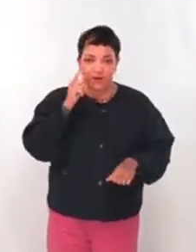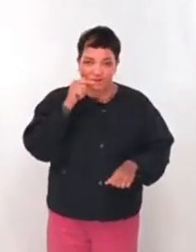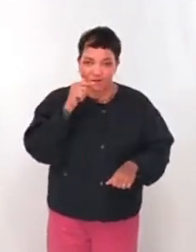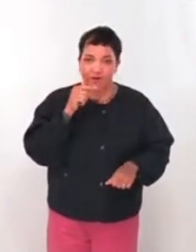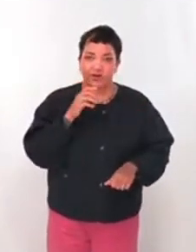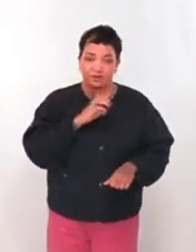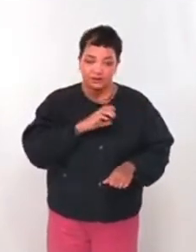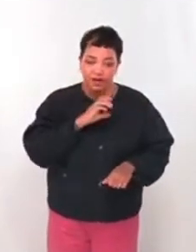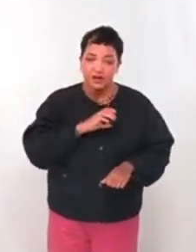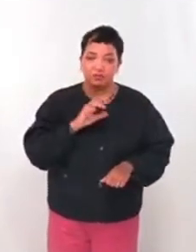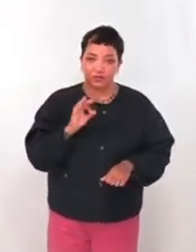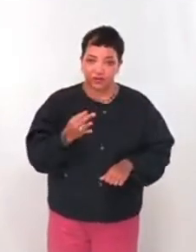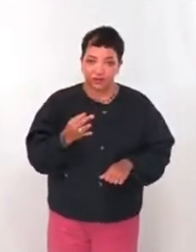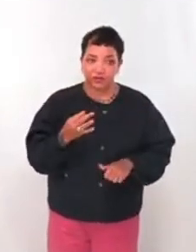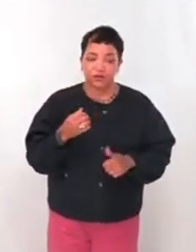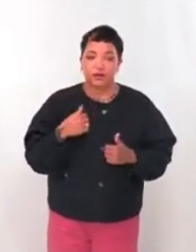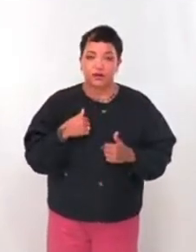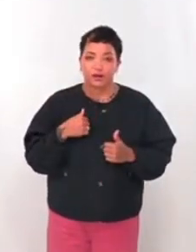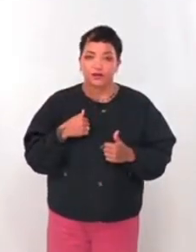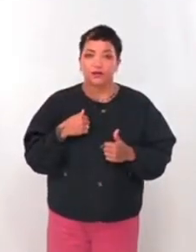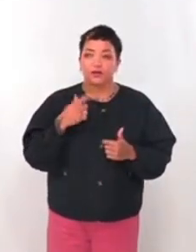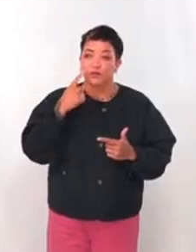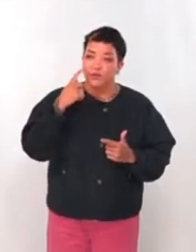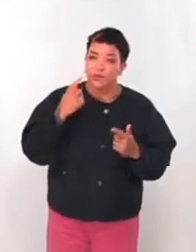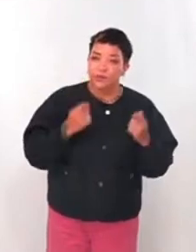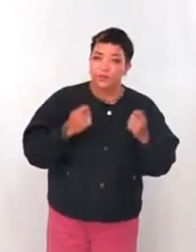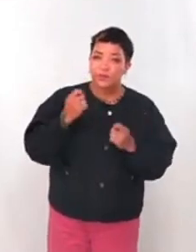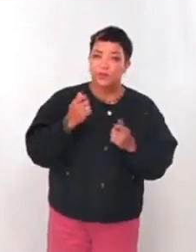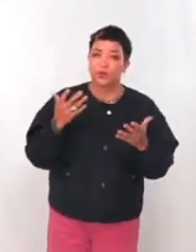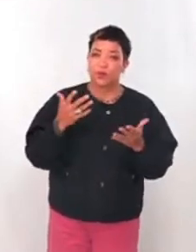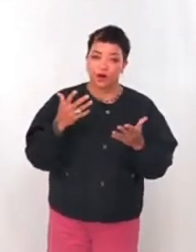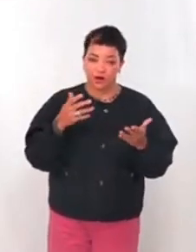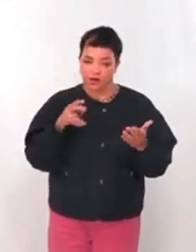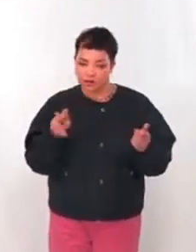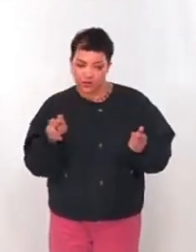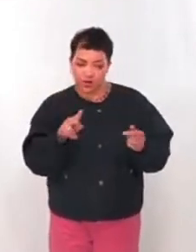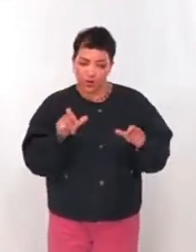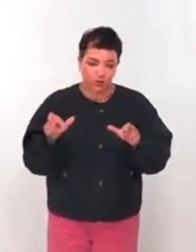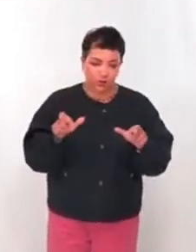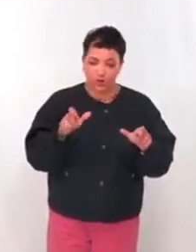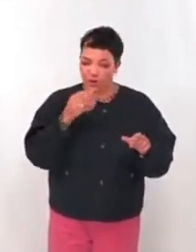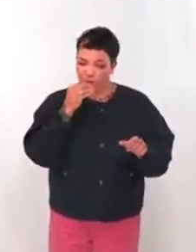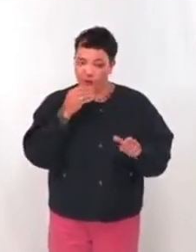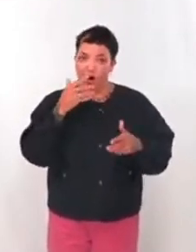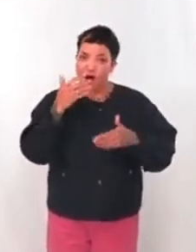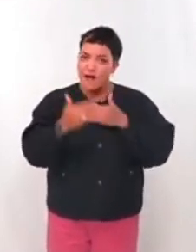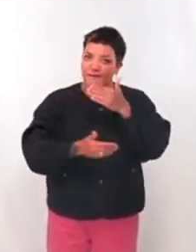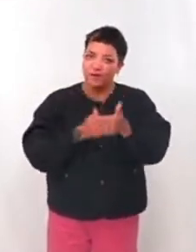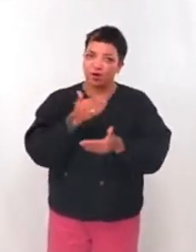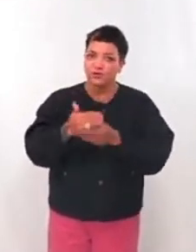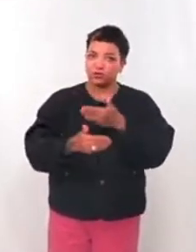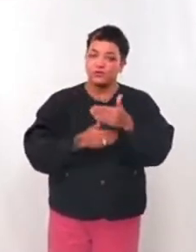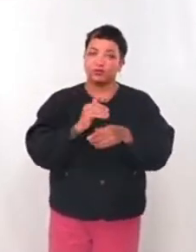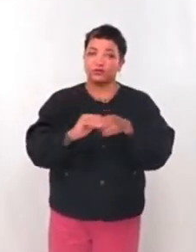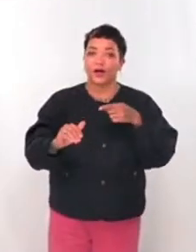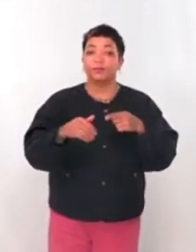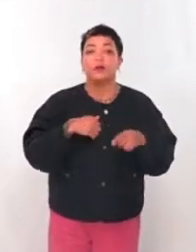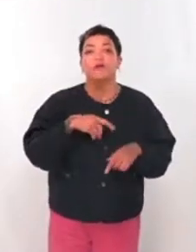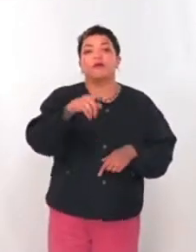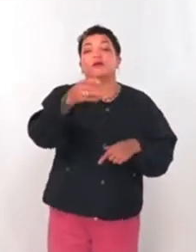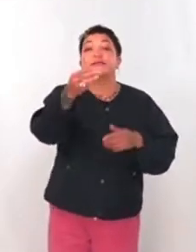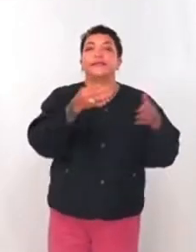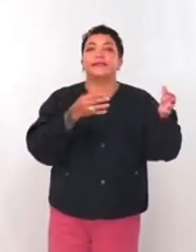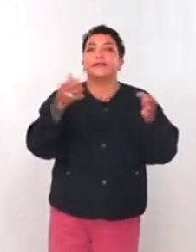ce à quoi nous sommes très clairement vigilants, c'est ce que les réalisations puissent avancer, mais nous parler d'effondrement